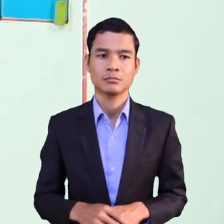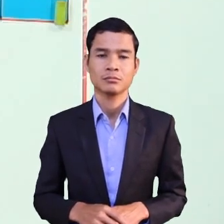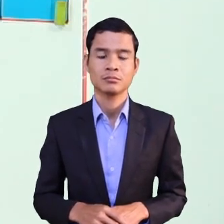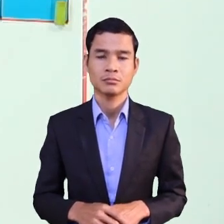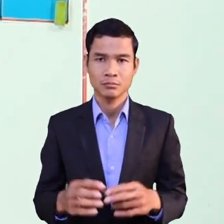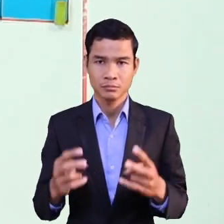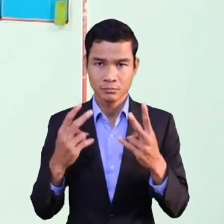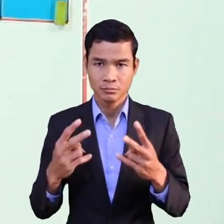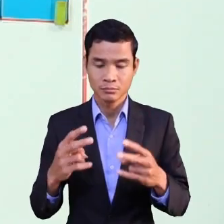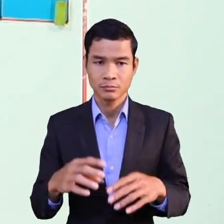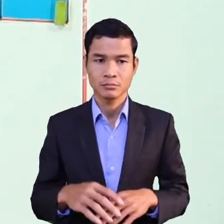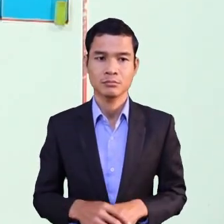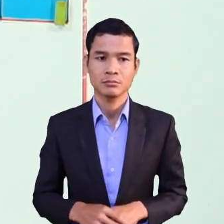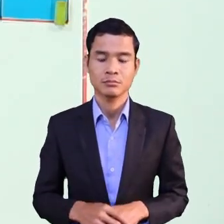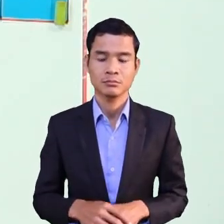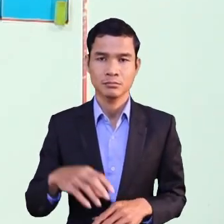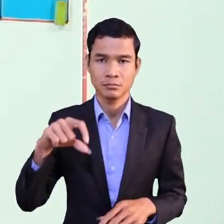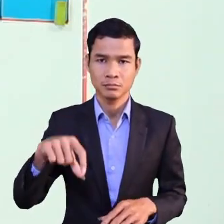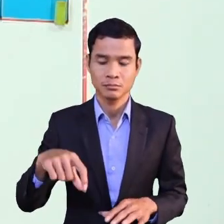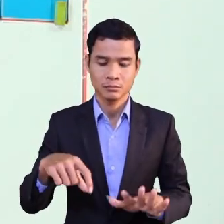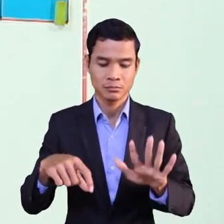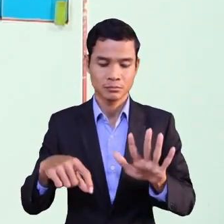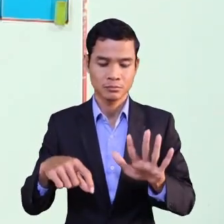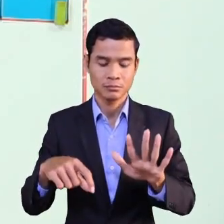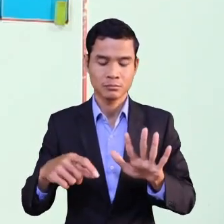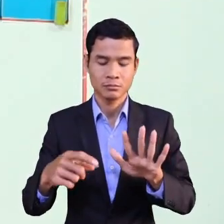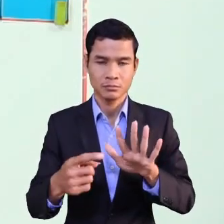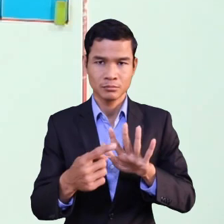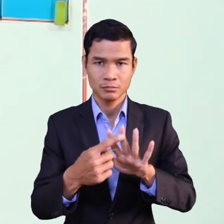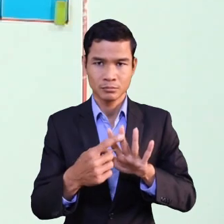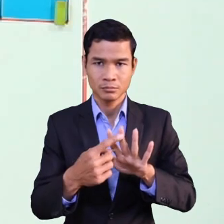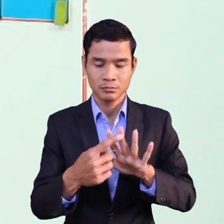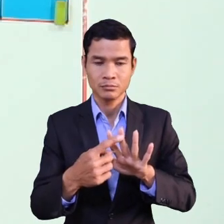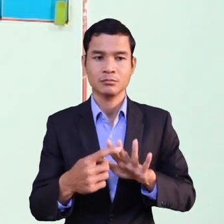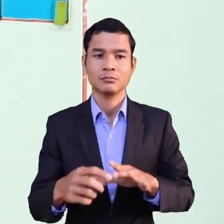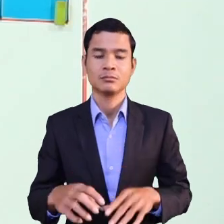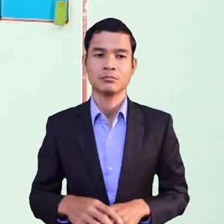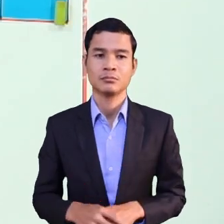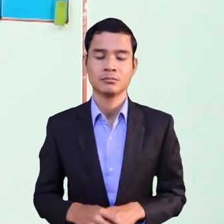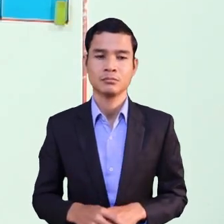ផ្ទៀងផ្ទាត់កអើកើ